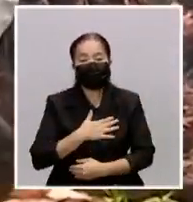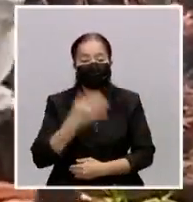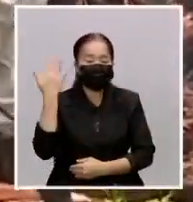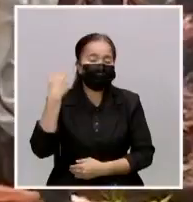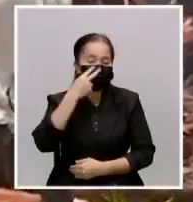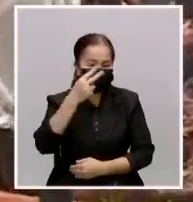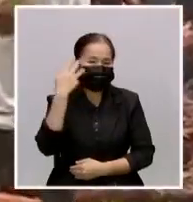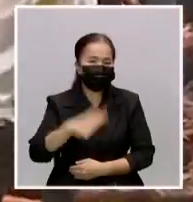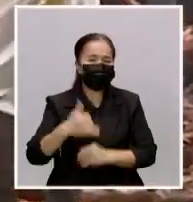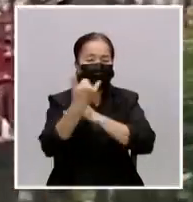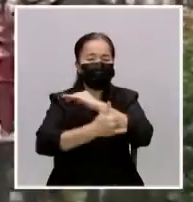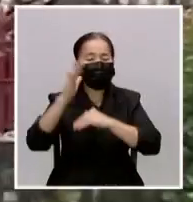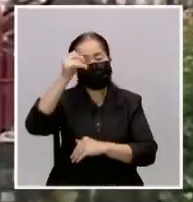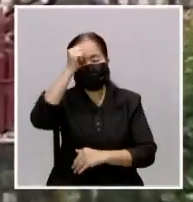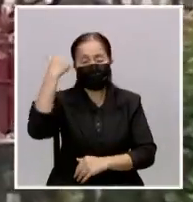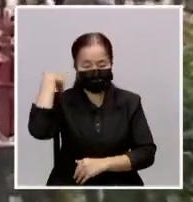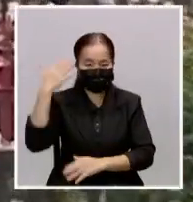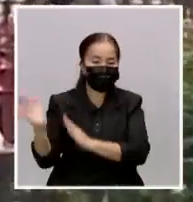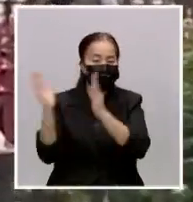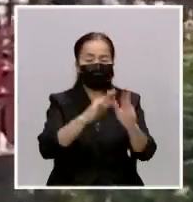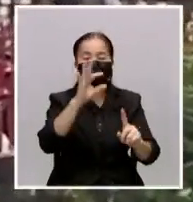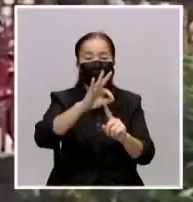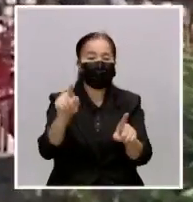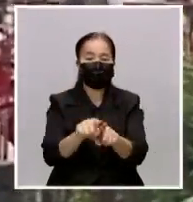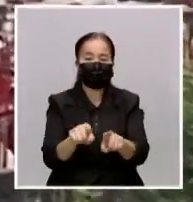แล้วในประเทศอินเดียนั่นเองนะคะ